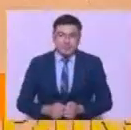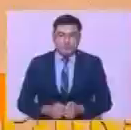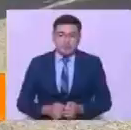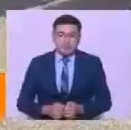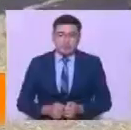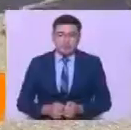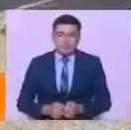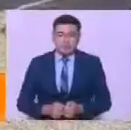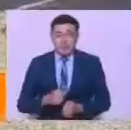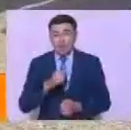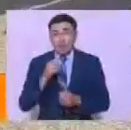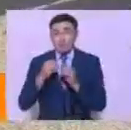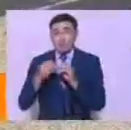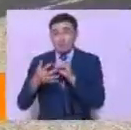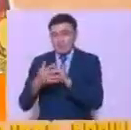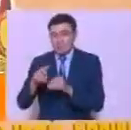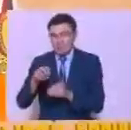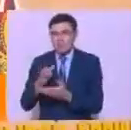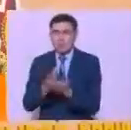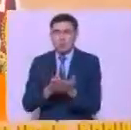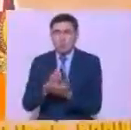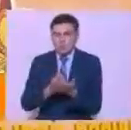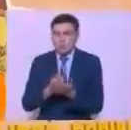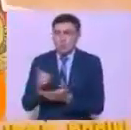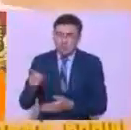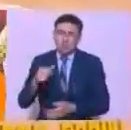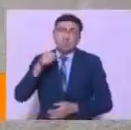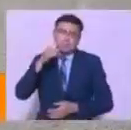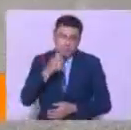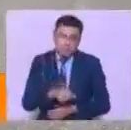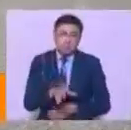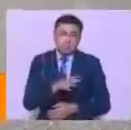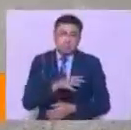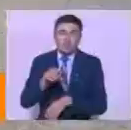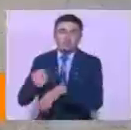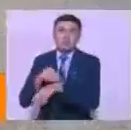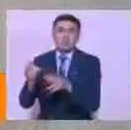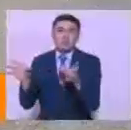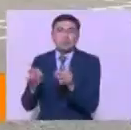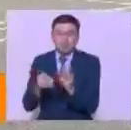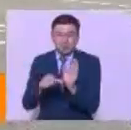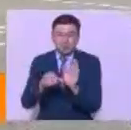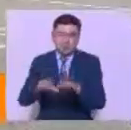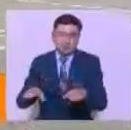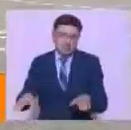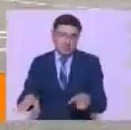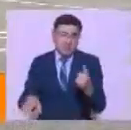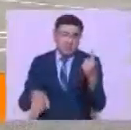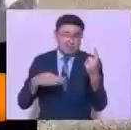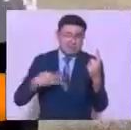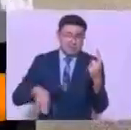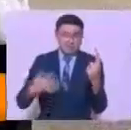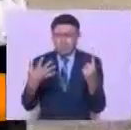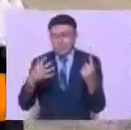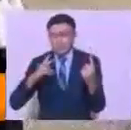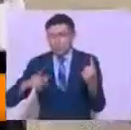Ерназаров посвятил более 15 лет службе в вооруженных силах Казахстана. Вместе с супругой воспитывает 6 детей, 1 сына и 5